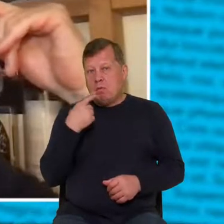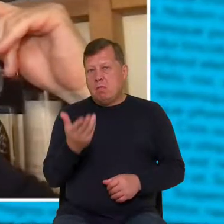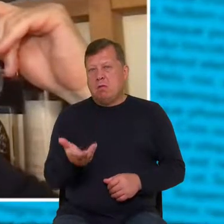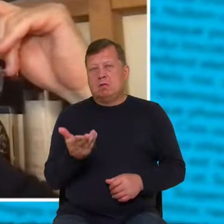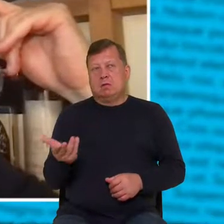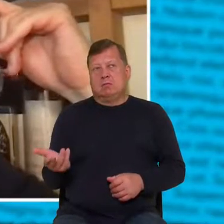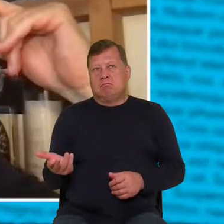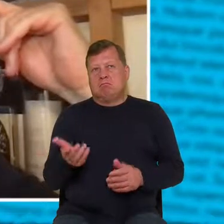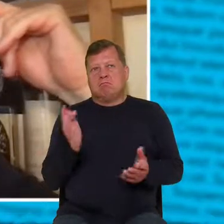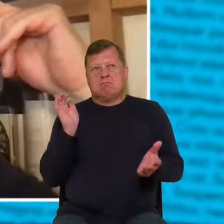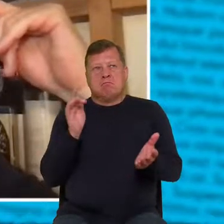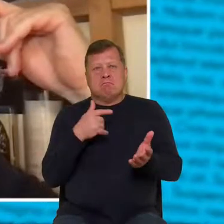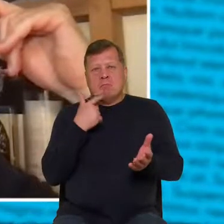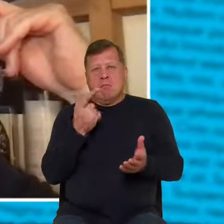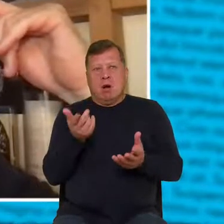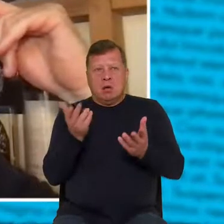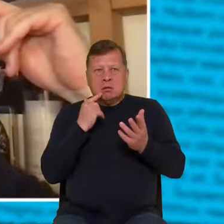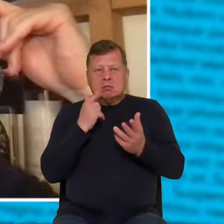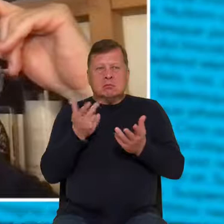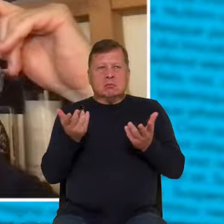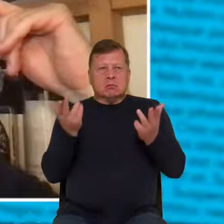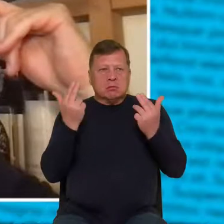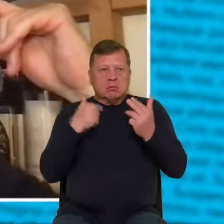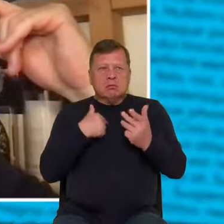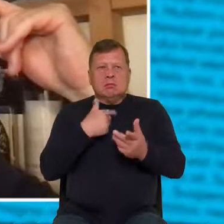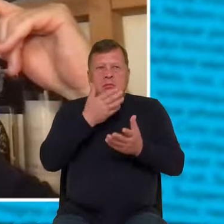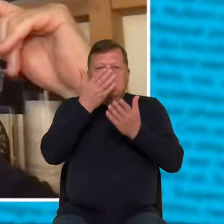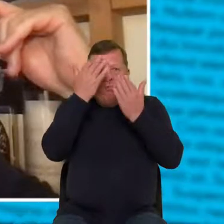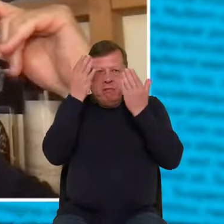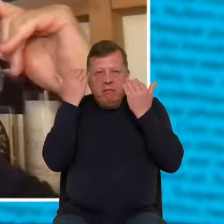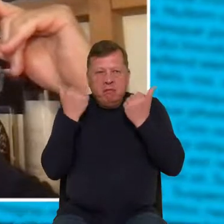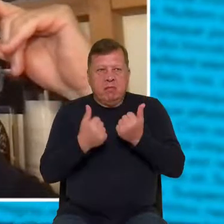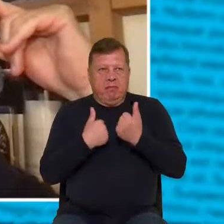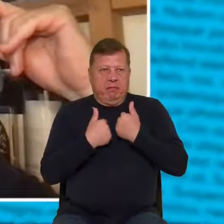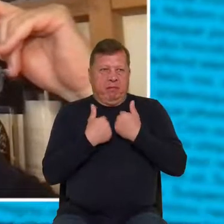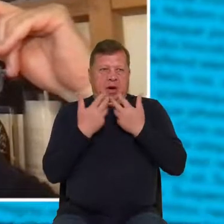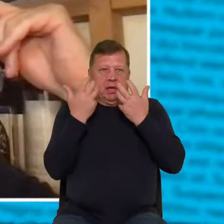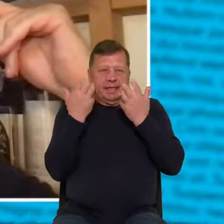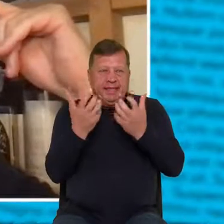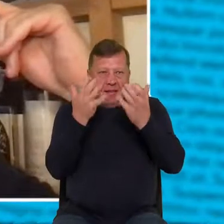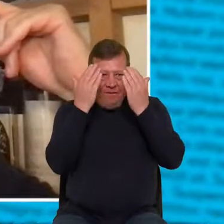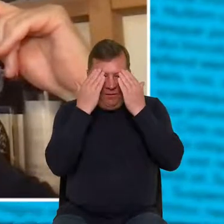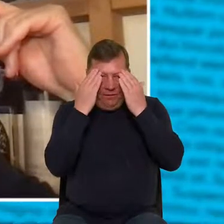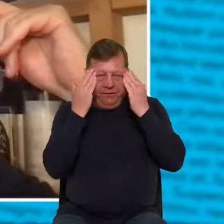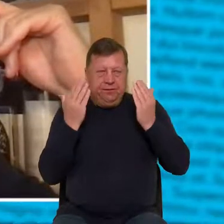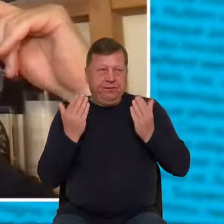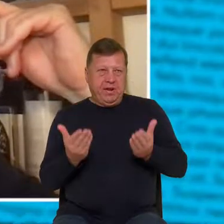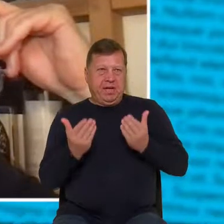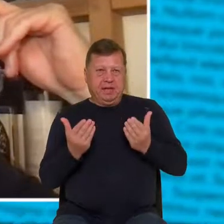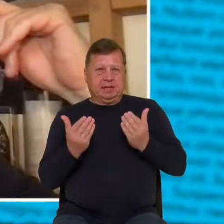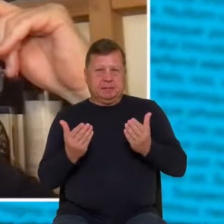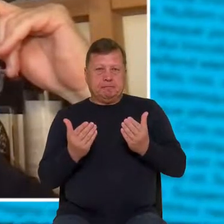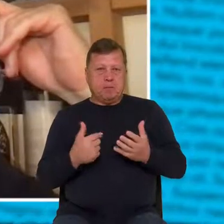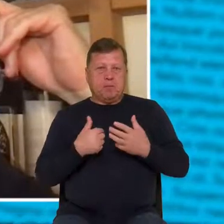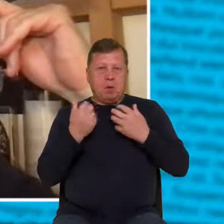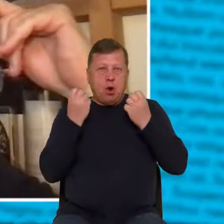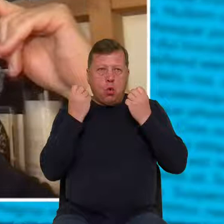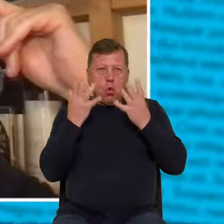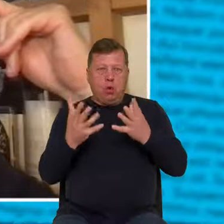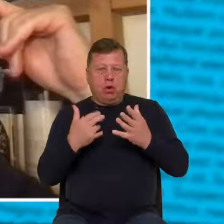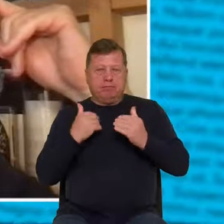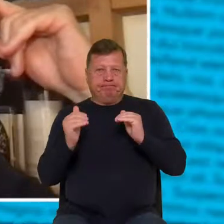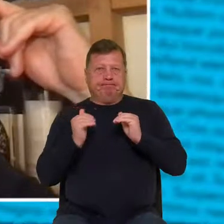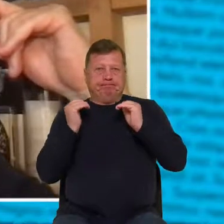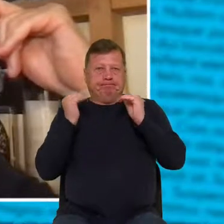dokądś z pochyloną głową, ze stwierdzeniem, że nie wiem, a chcę się dowiedzieć, że chcę wypełnić płuca mojej kultury,